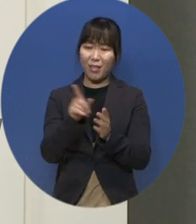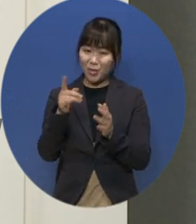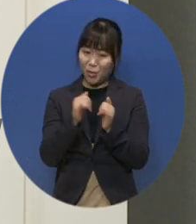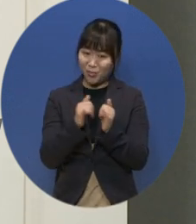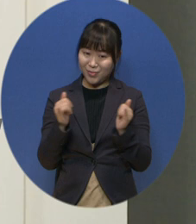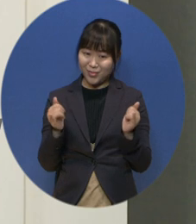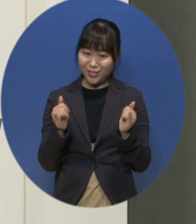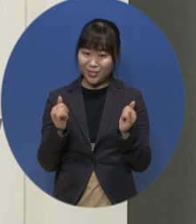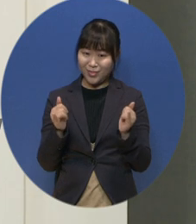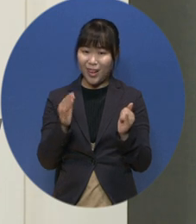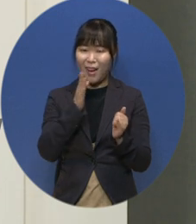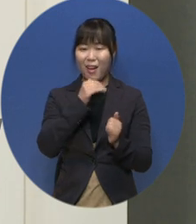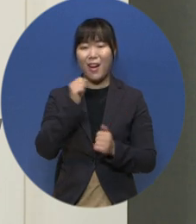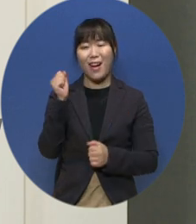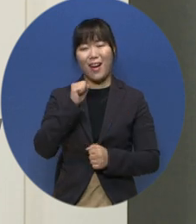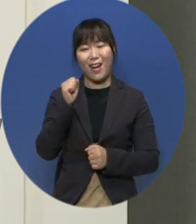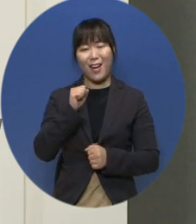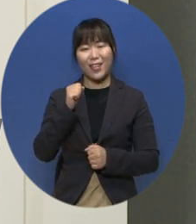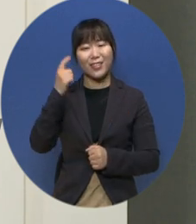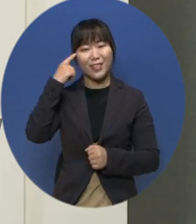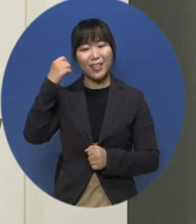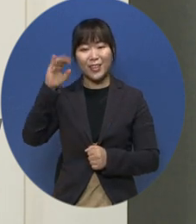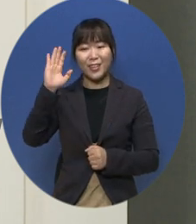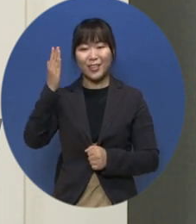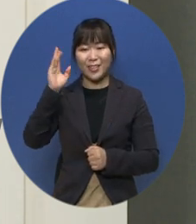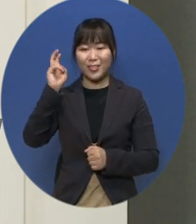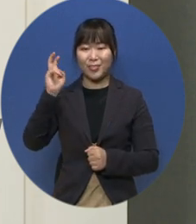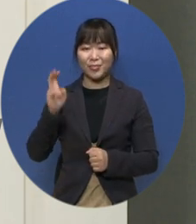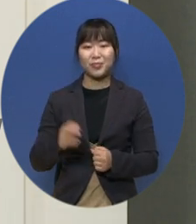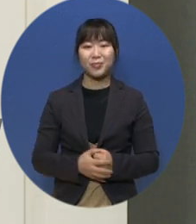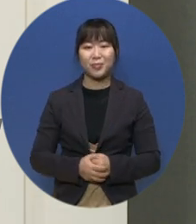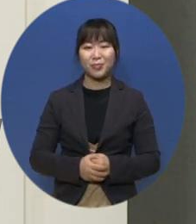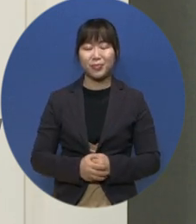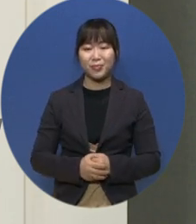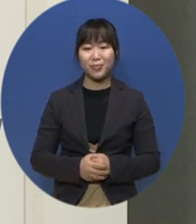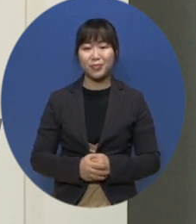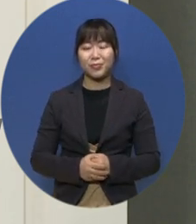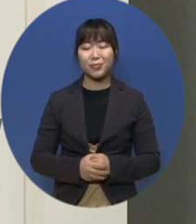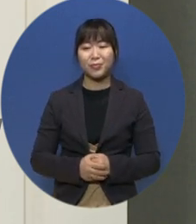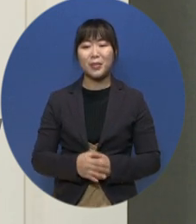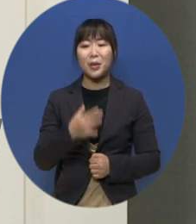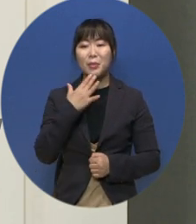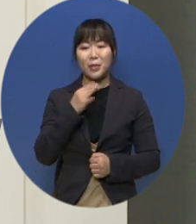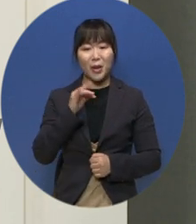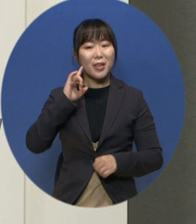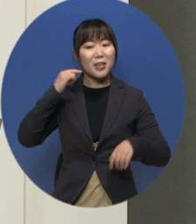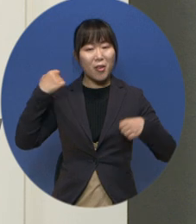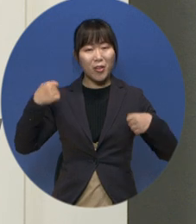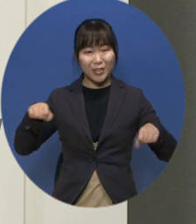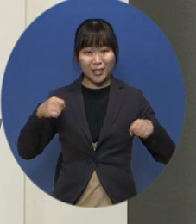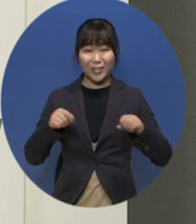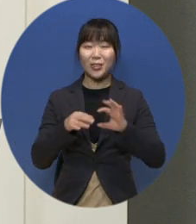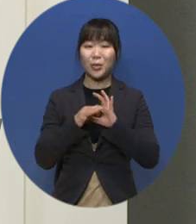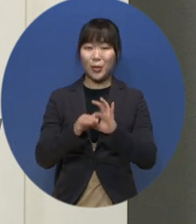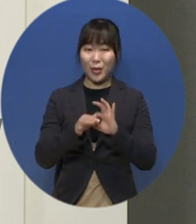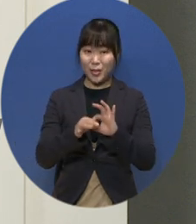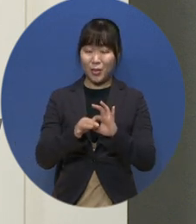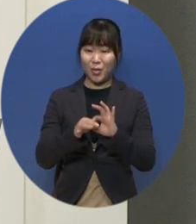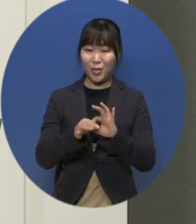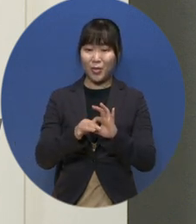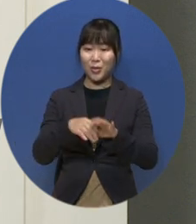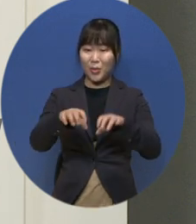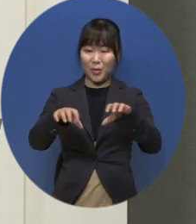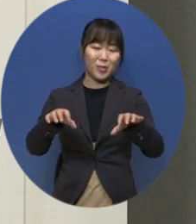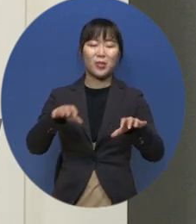저분이 그분이구나. 그렇게 생각도 하실 것 같아요. 물론 연극 무대를 통해서